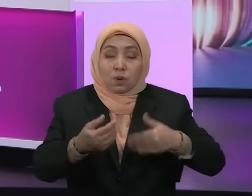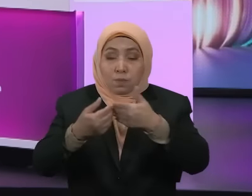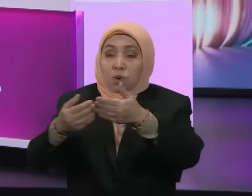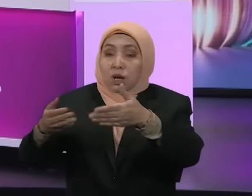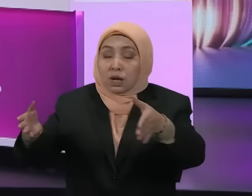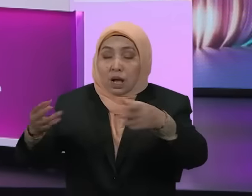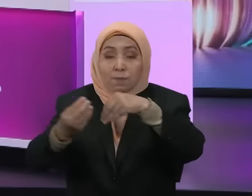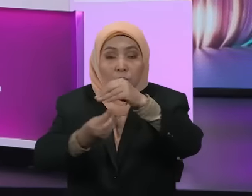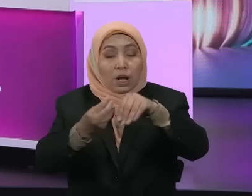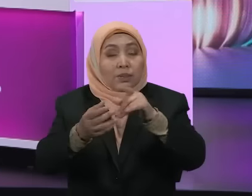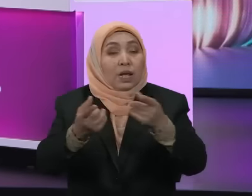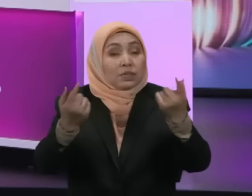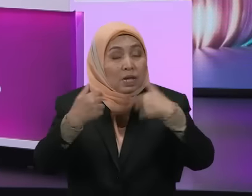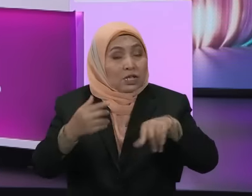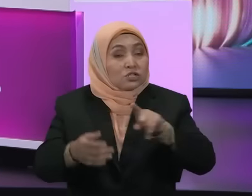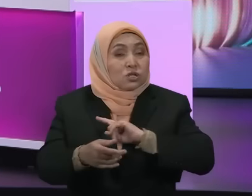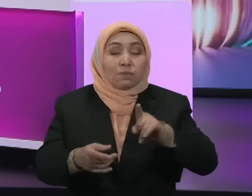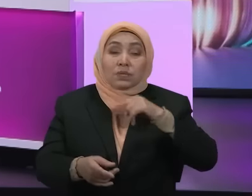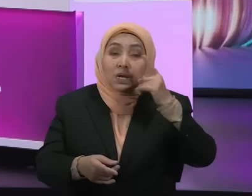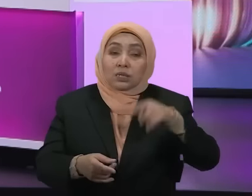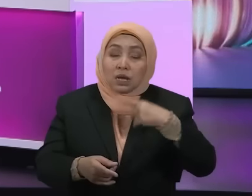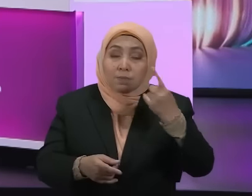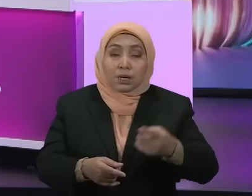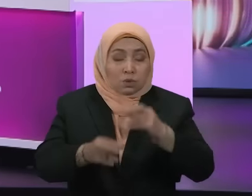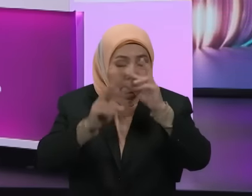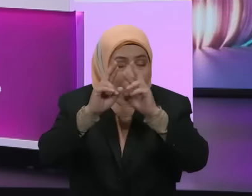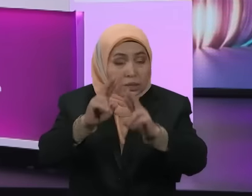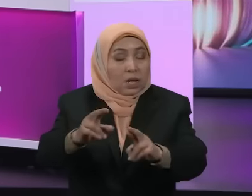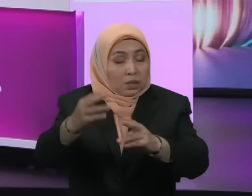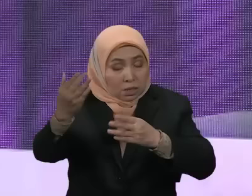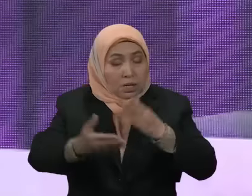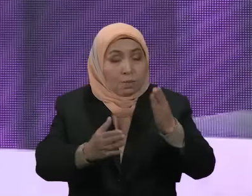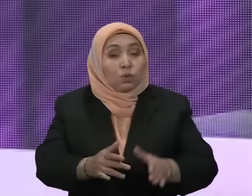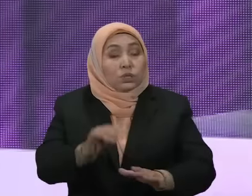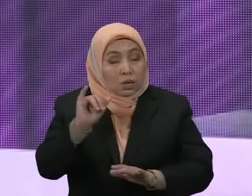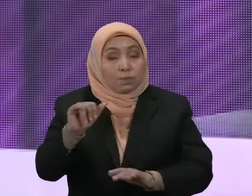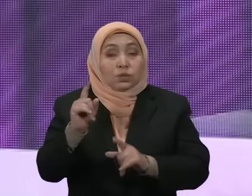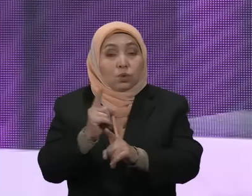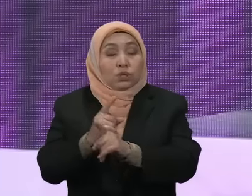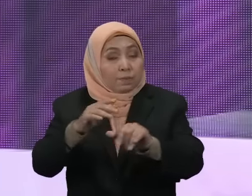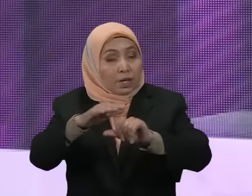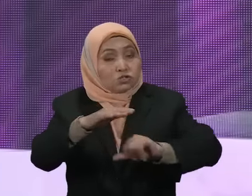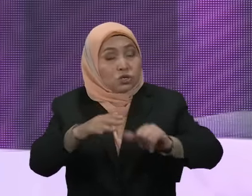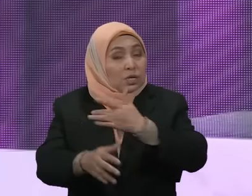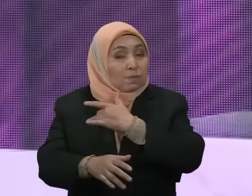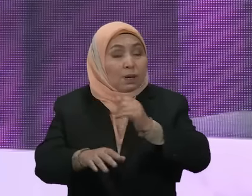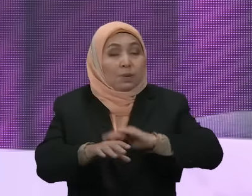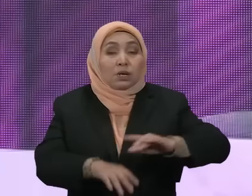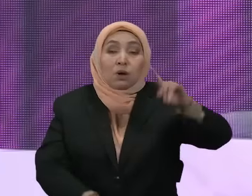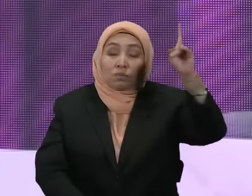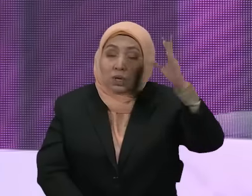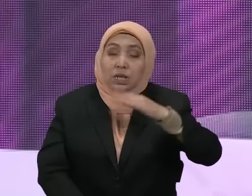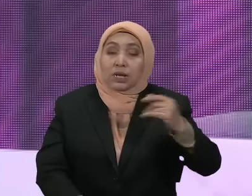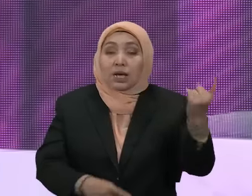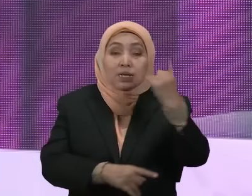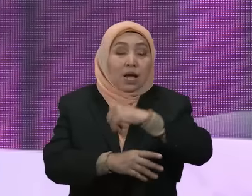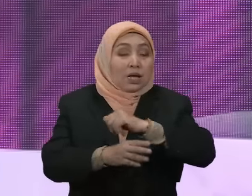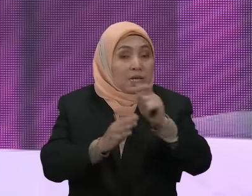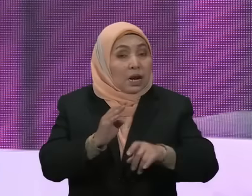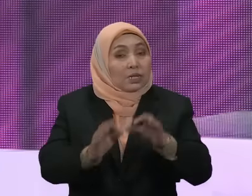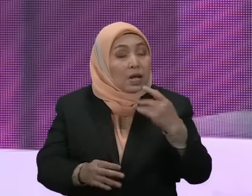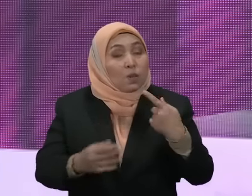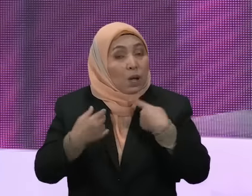bila datangnya Islam, Islam menyatakan menghormati tetamu, betul, betul. Tetapi asasnya ialah iman pada Allah dan hari akhirat. Dan kalau